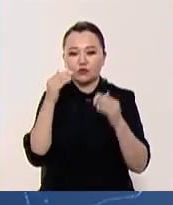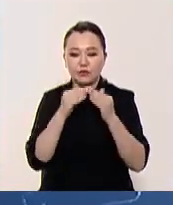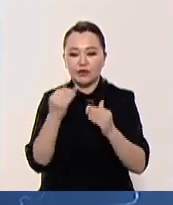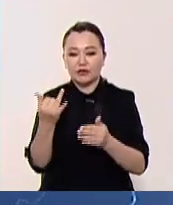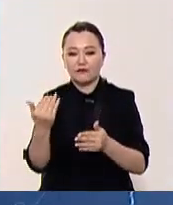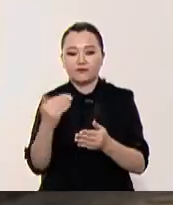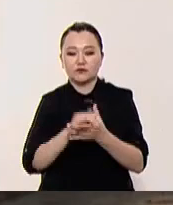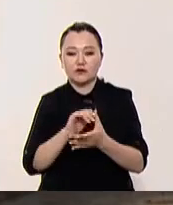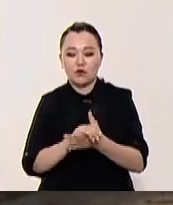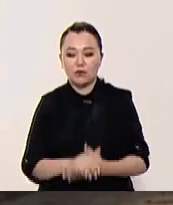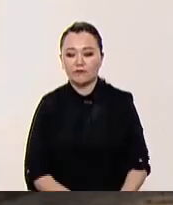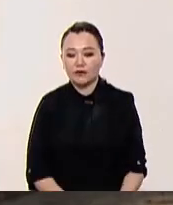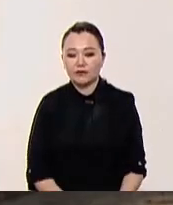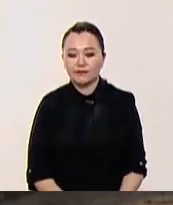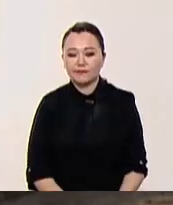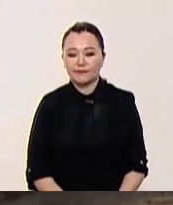знакомого.